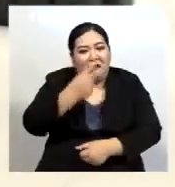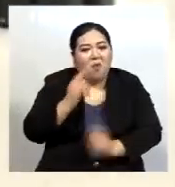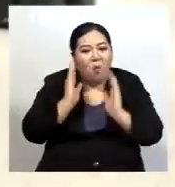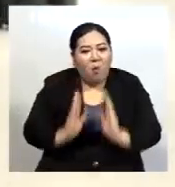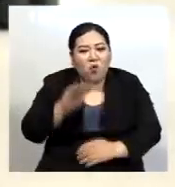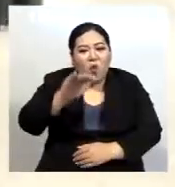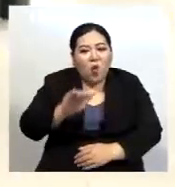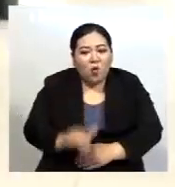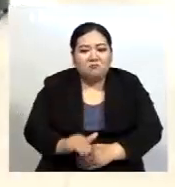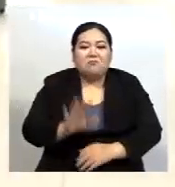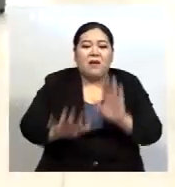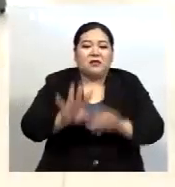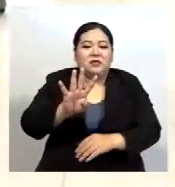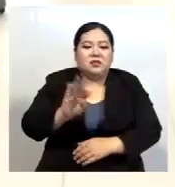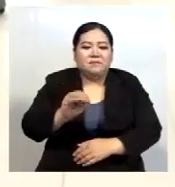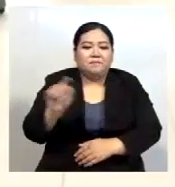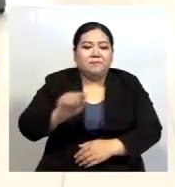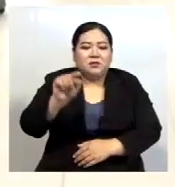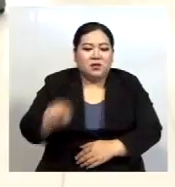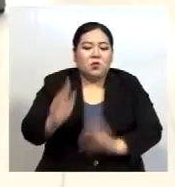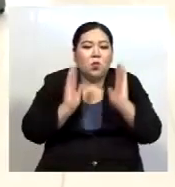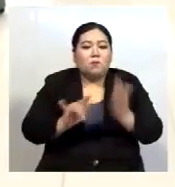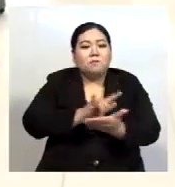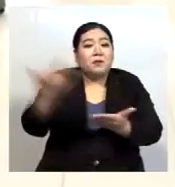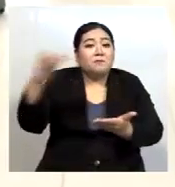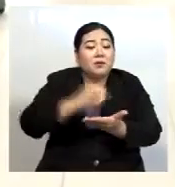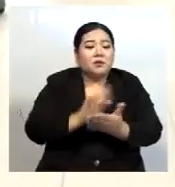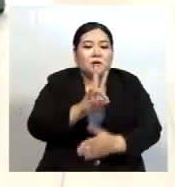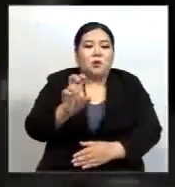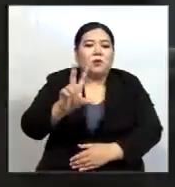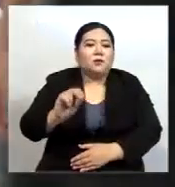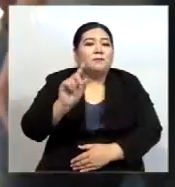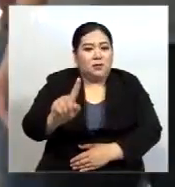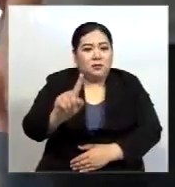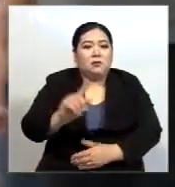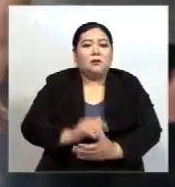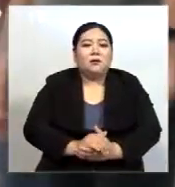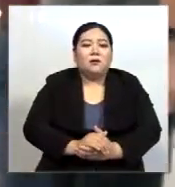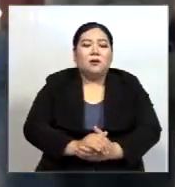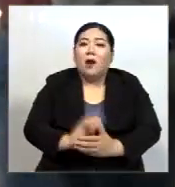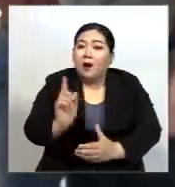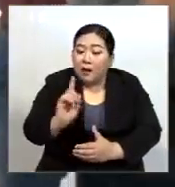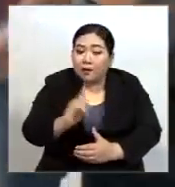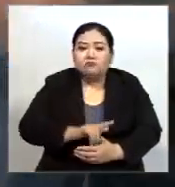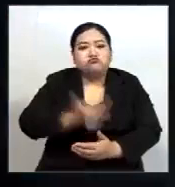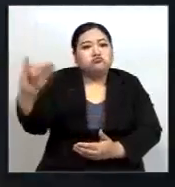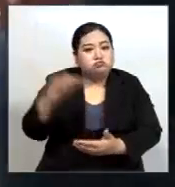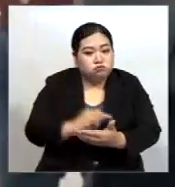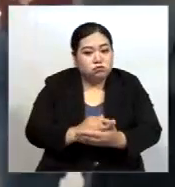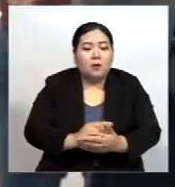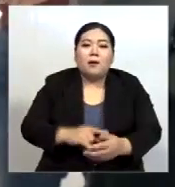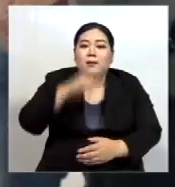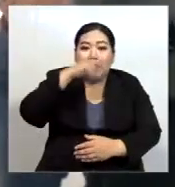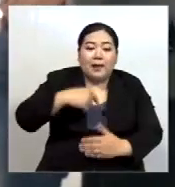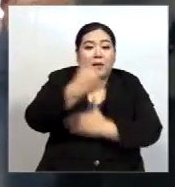นี้ลดลงกว่าร้อยละ40นะครับมีจำนวนเที่ยวบินทั้งสิ้นเนี่ย731เที่ยวบินแบ่งเป็นเที่ยวบินระหว่าง